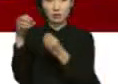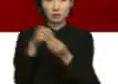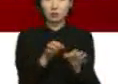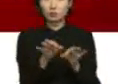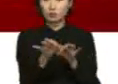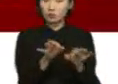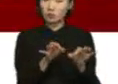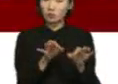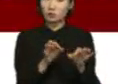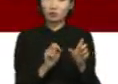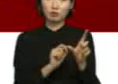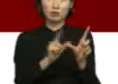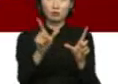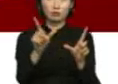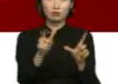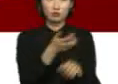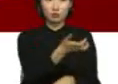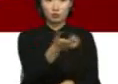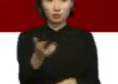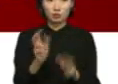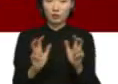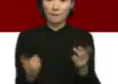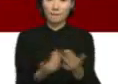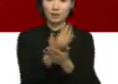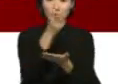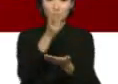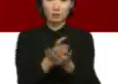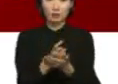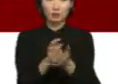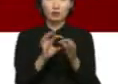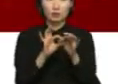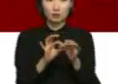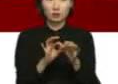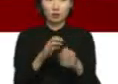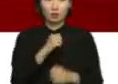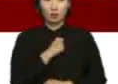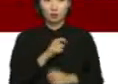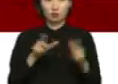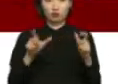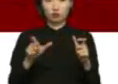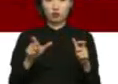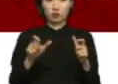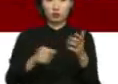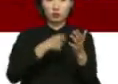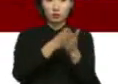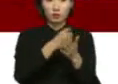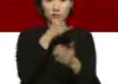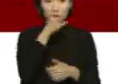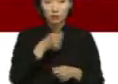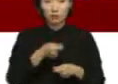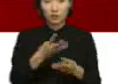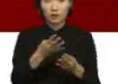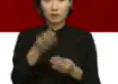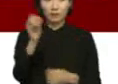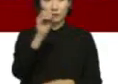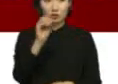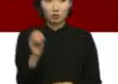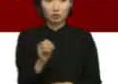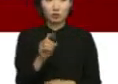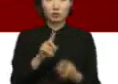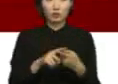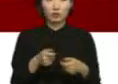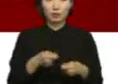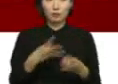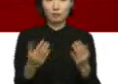거의 유통산업 발전법 에 의해서 보존 구역 이라고 설정이 돼 있어요 면접대비 그럼 그 면접 온